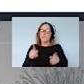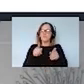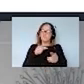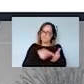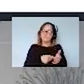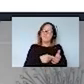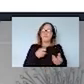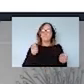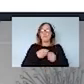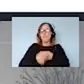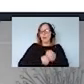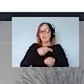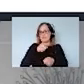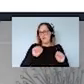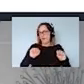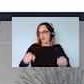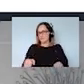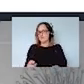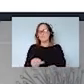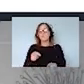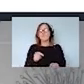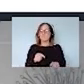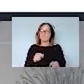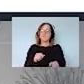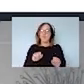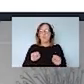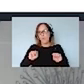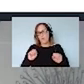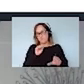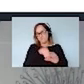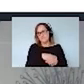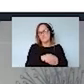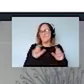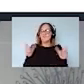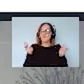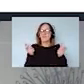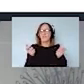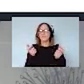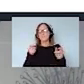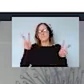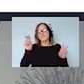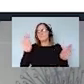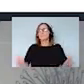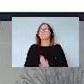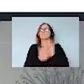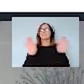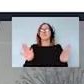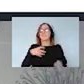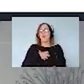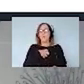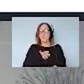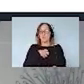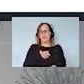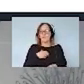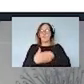do współpracy przy tej kampanii i do udziału w wydarzeniu, w takim, nazwijmy to, przedstawieniu komediowym